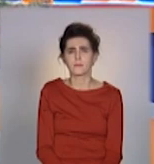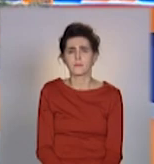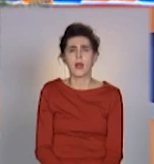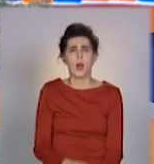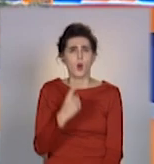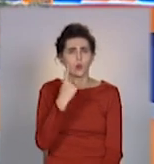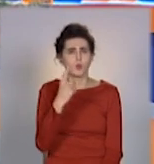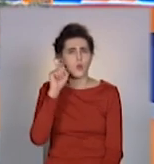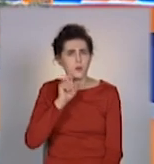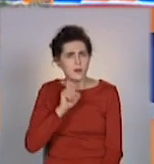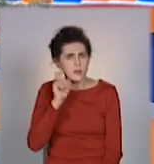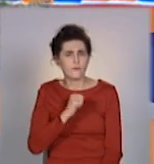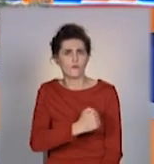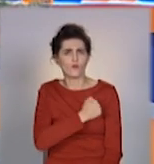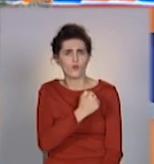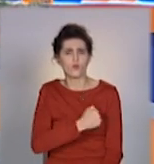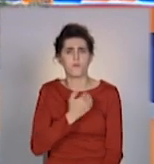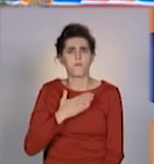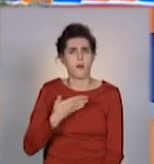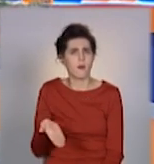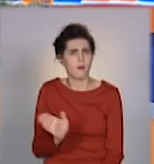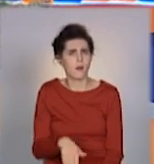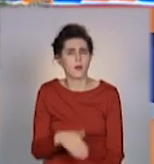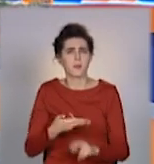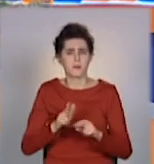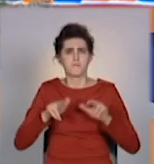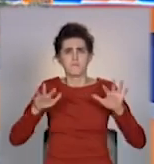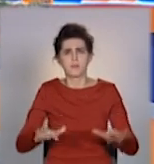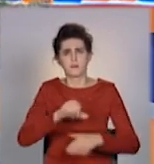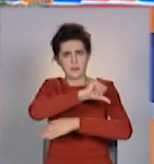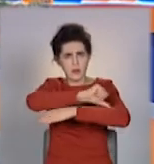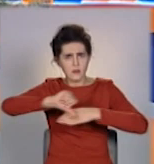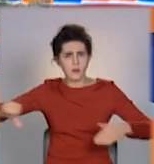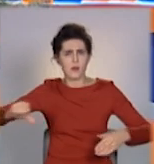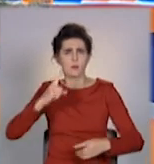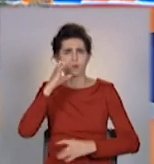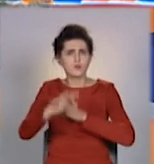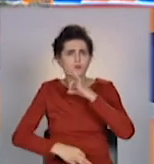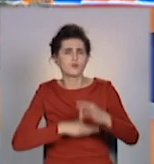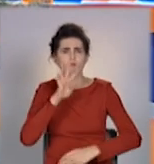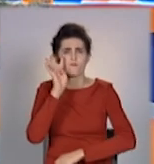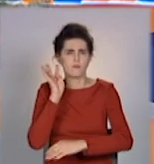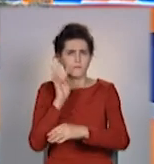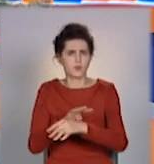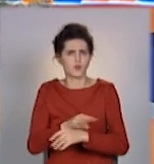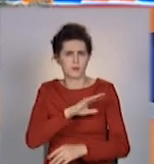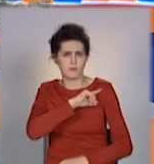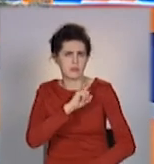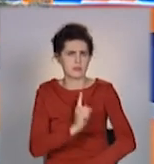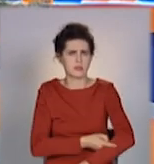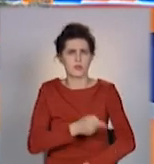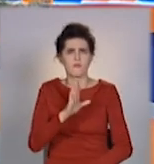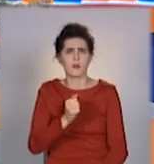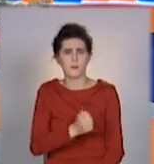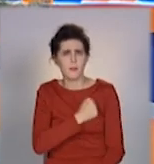Один український військовий загинув. На передовій не вщухають обстріли. Минулої доби противник обстріляв армійські позиції в